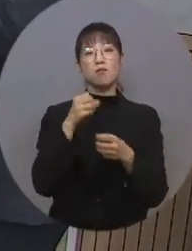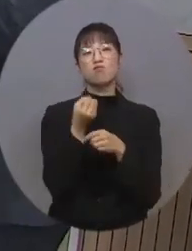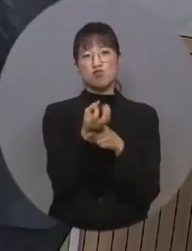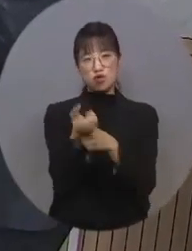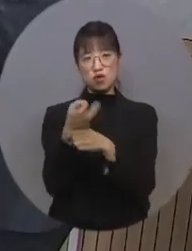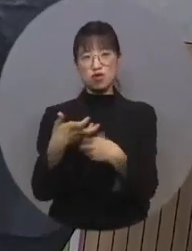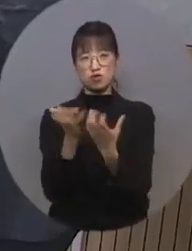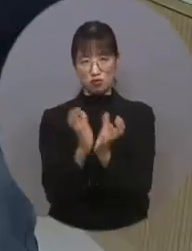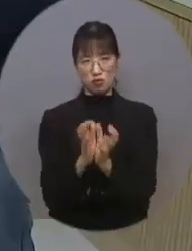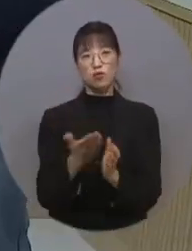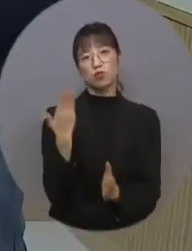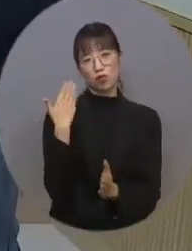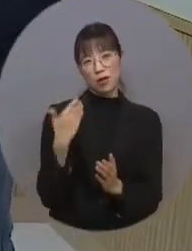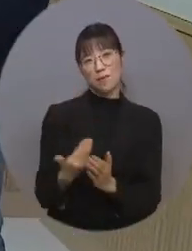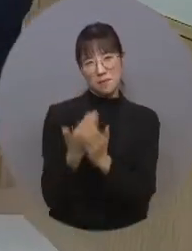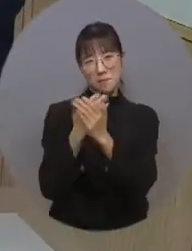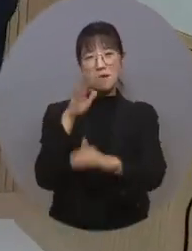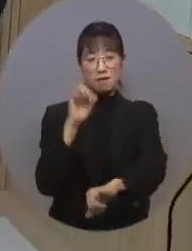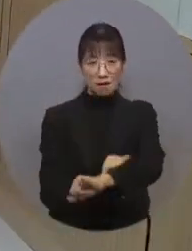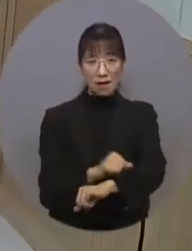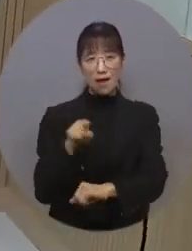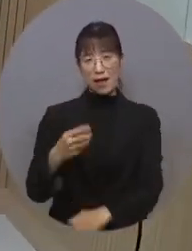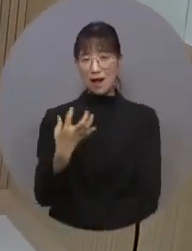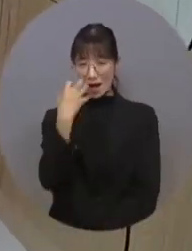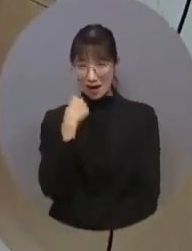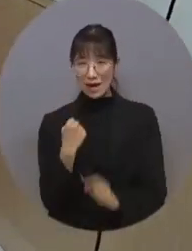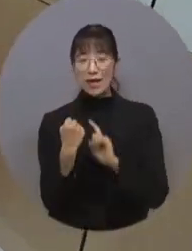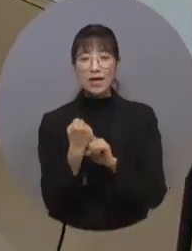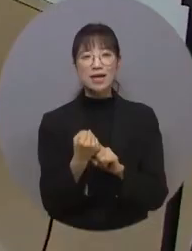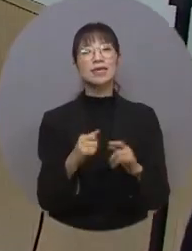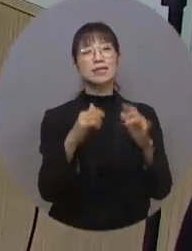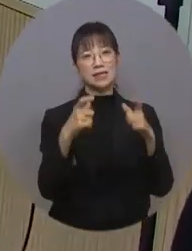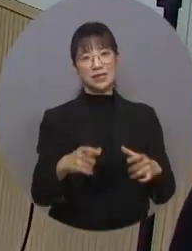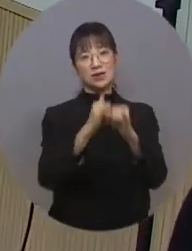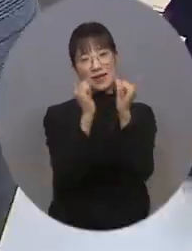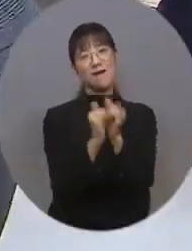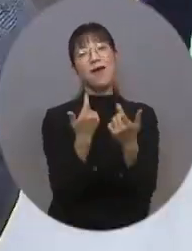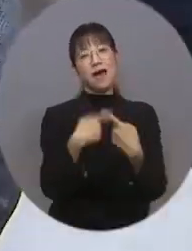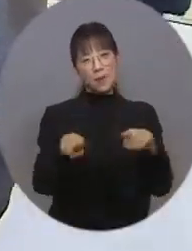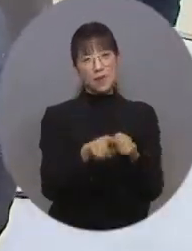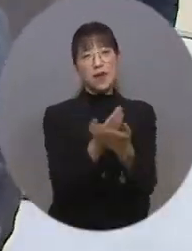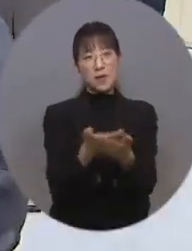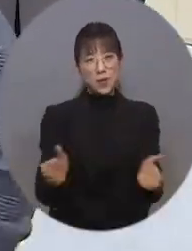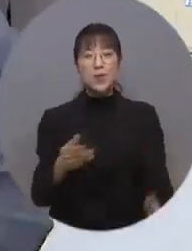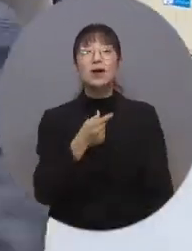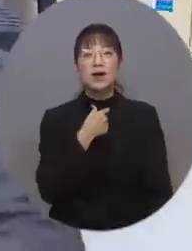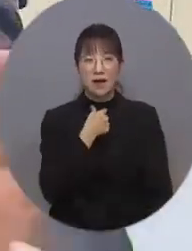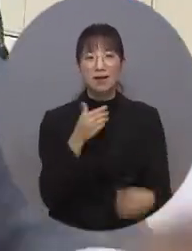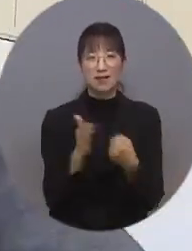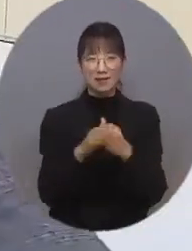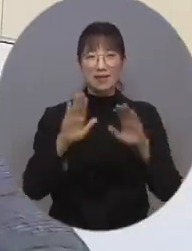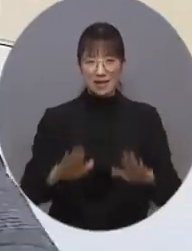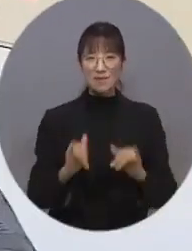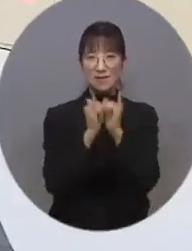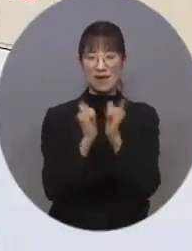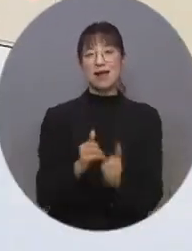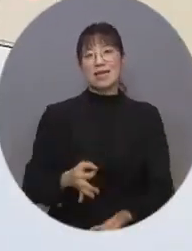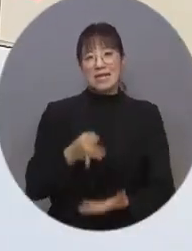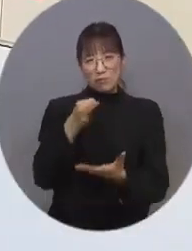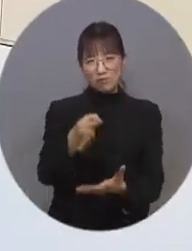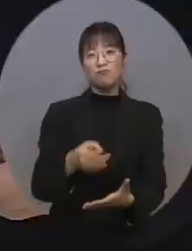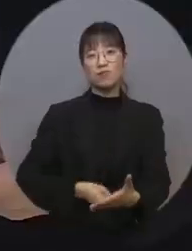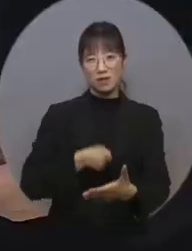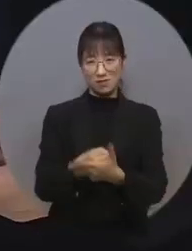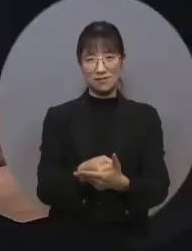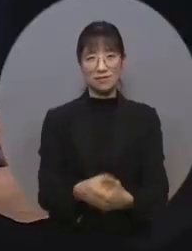가파른 성장에 따라 이익을 지역사회와 공유하는 선한 영향력을 펼치고자 이번 사업에 기부하기로